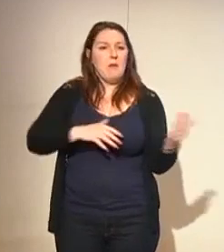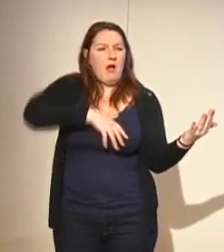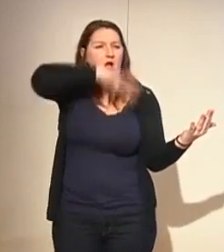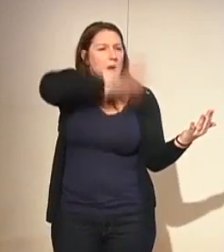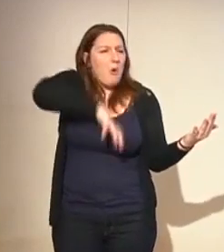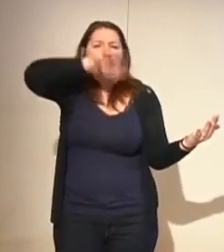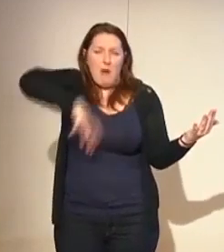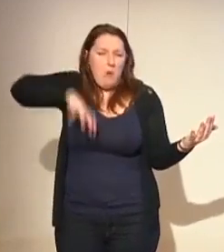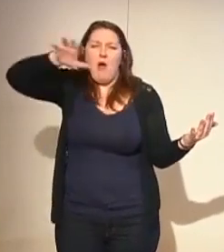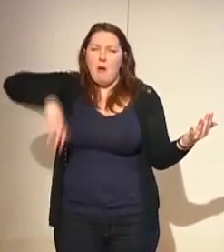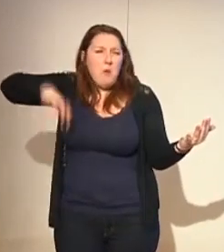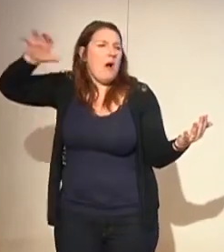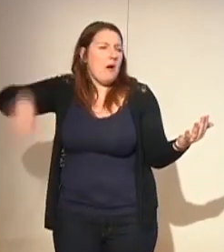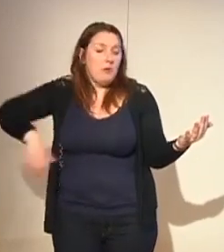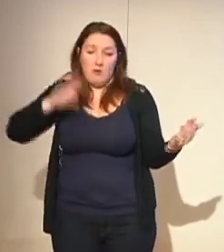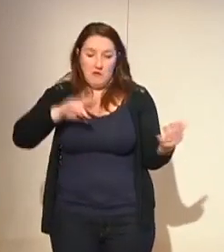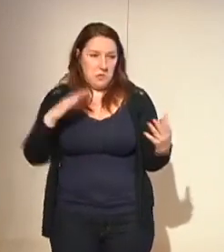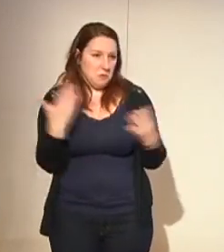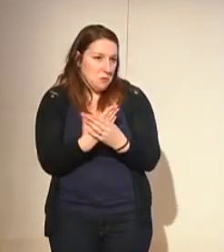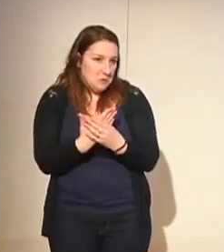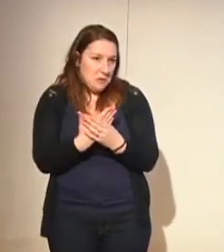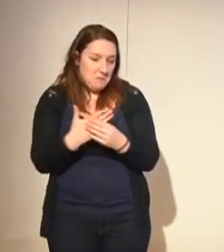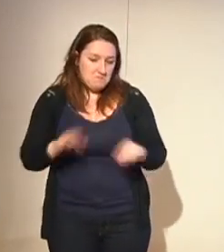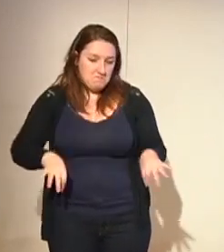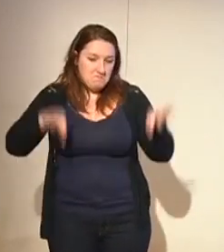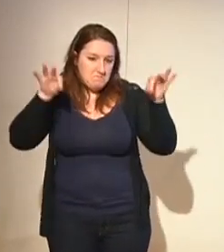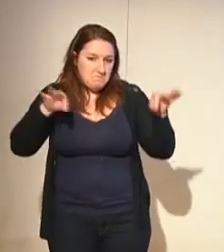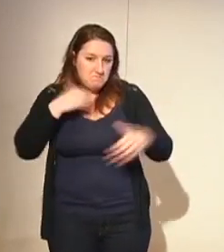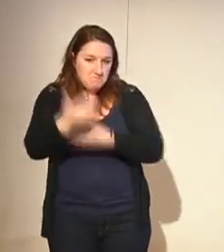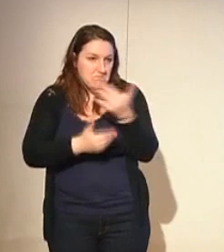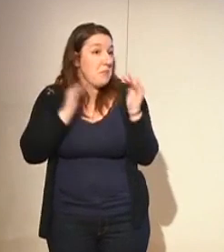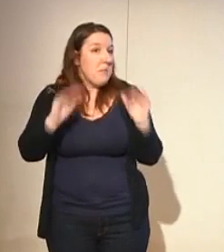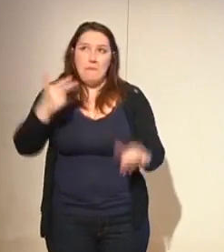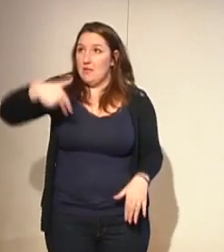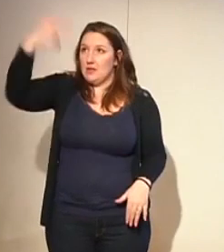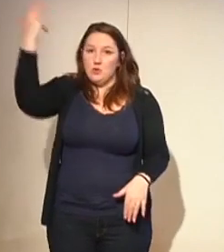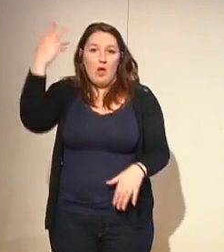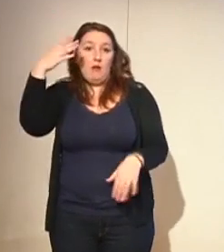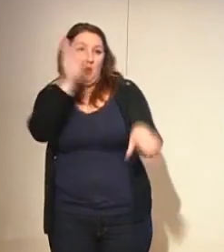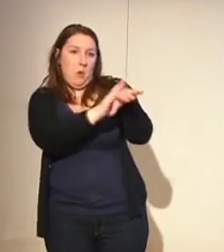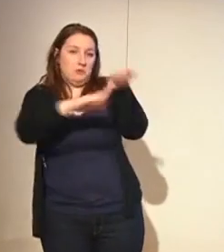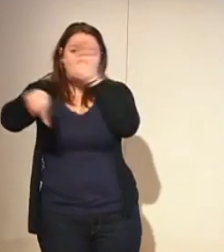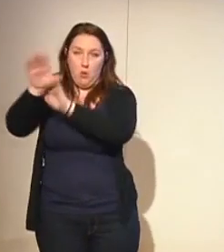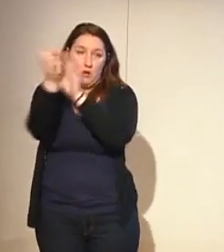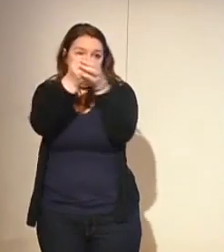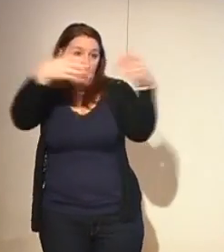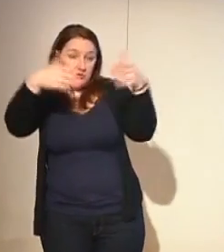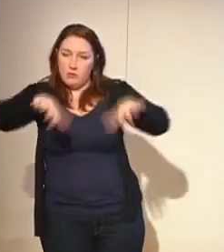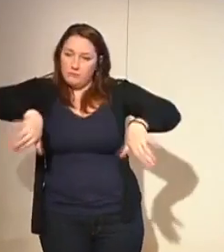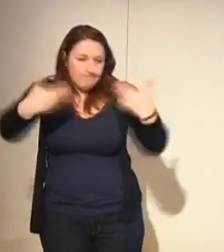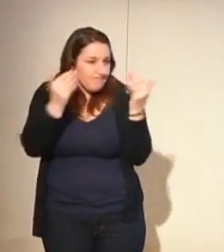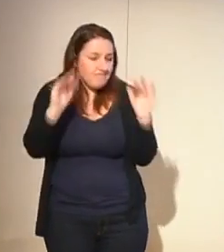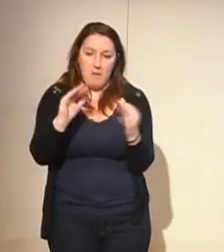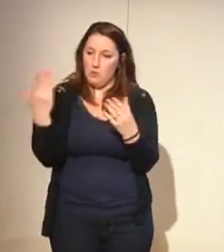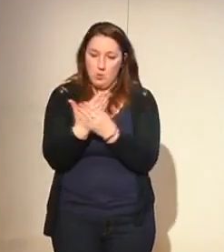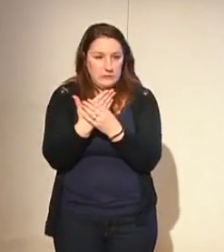sujet ce dossier n'avance pas quel que soient les majorités d'ailleurs au niveau national euh et que